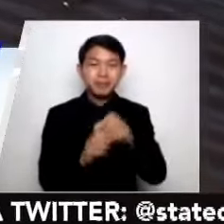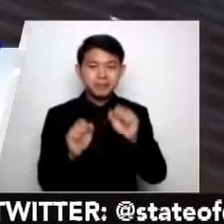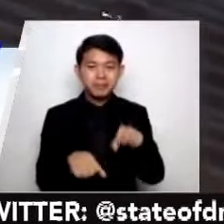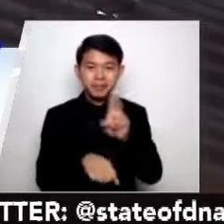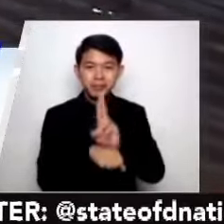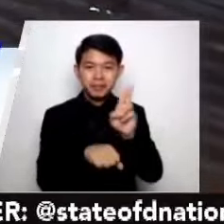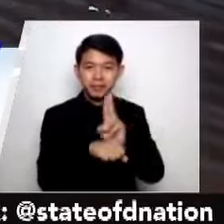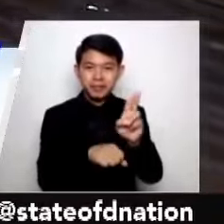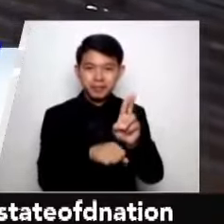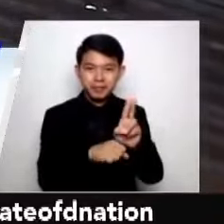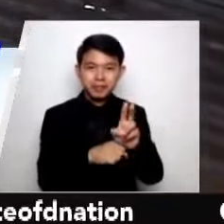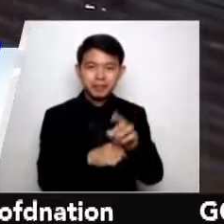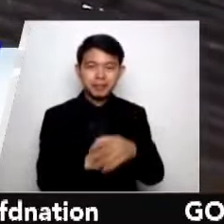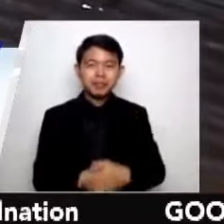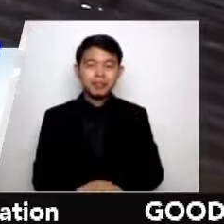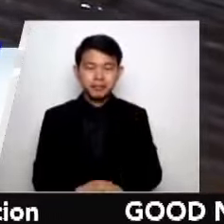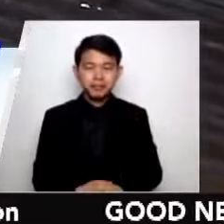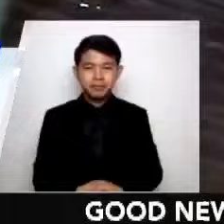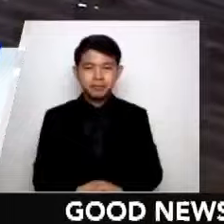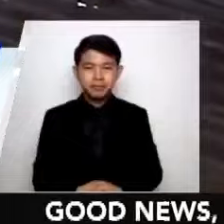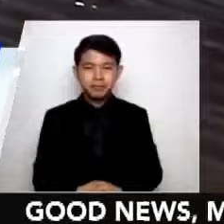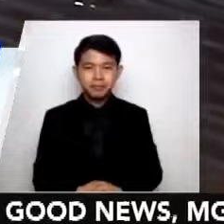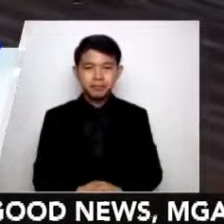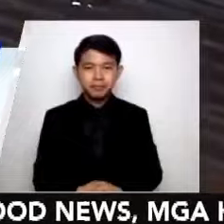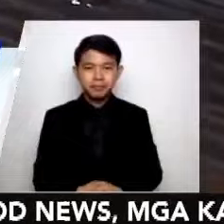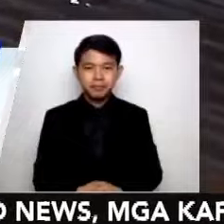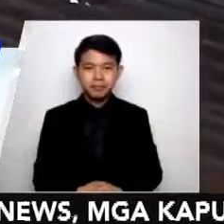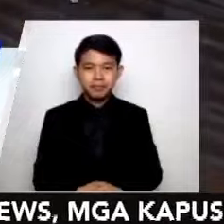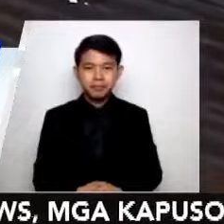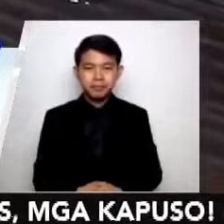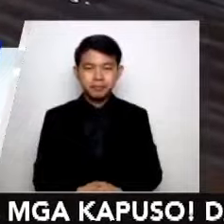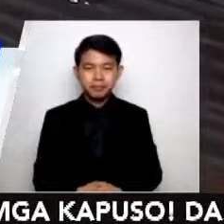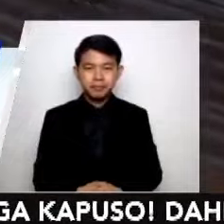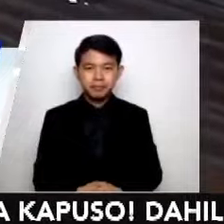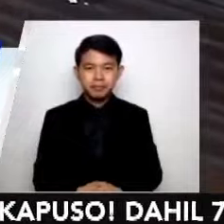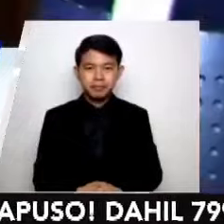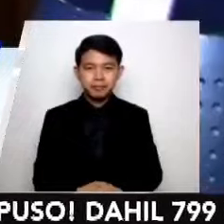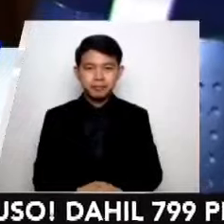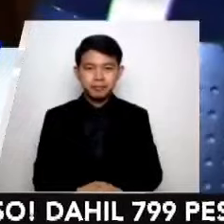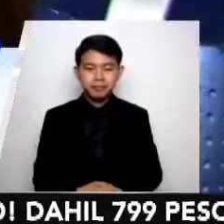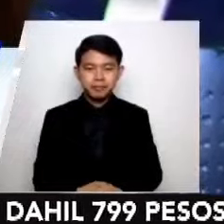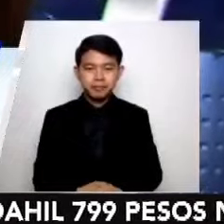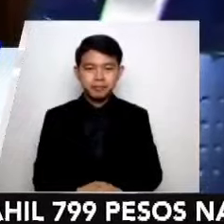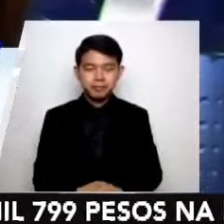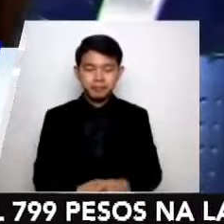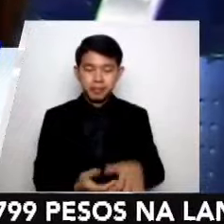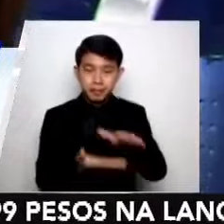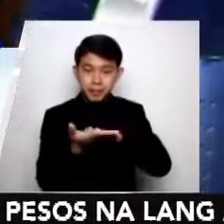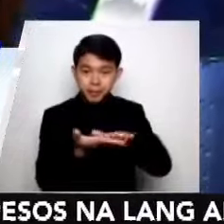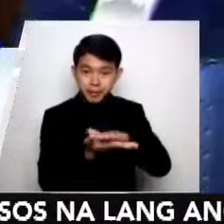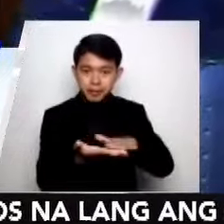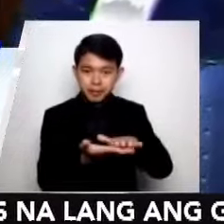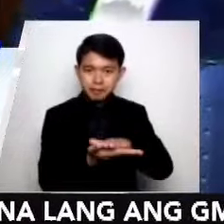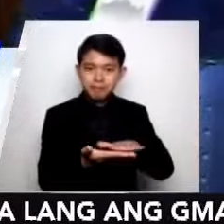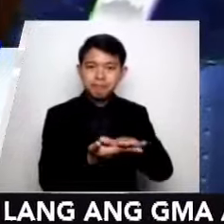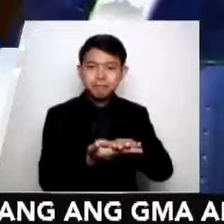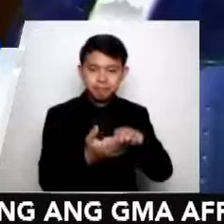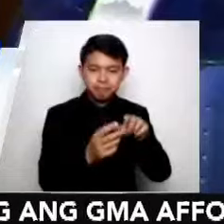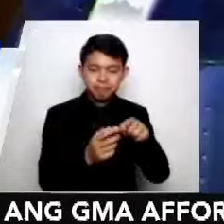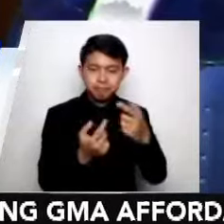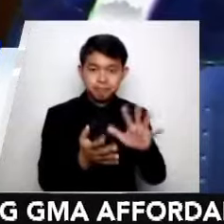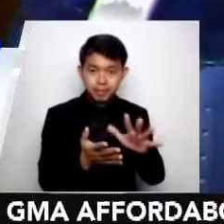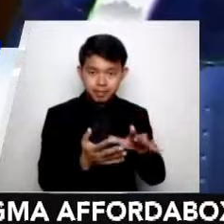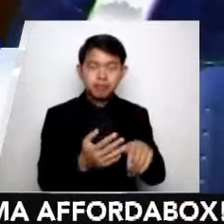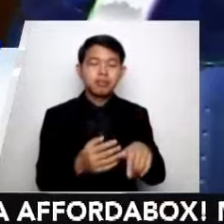chemical so in circular motion po and then pagka Medyo okay na po siya Balawan na po natin ng tubig